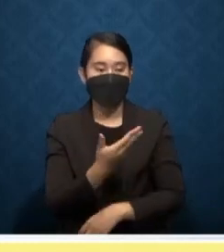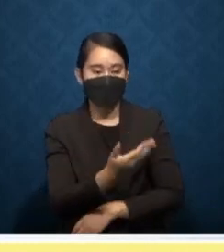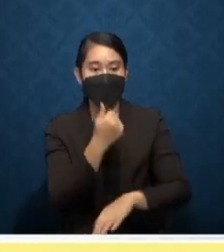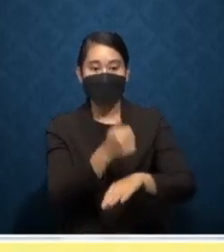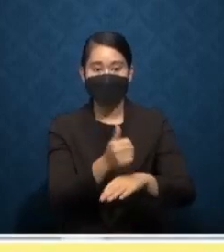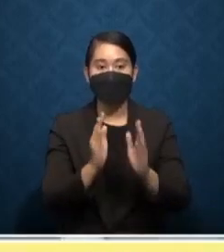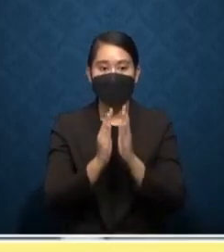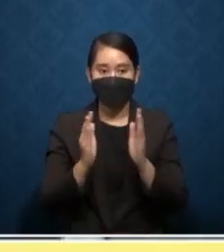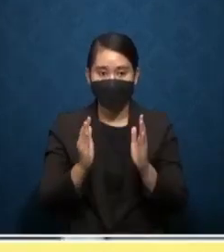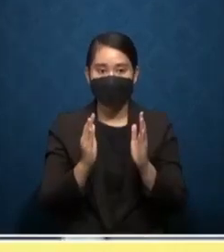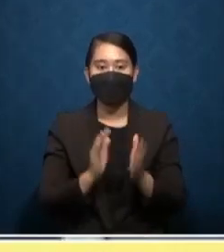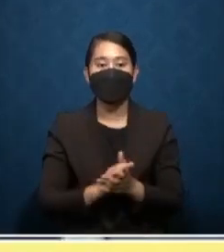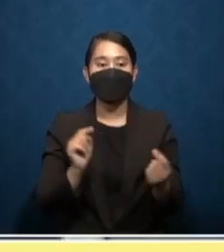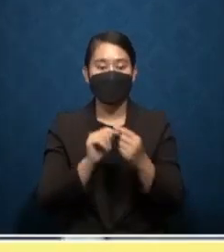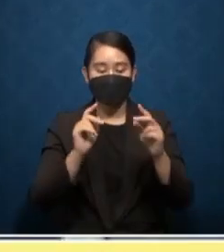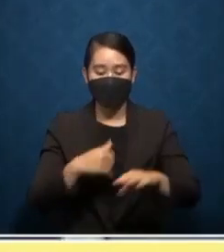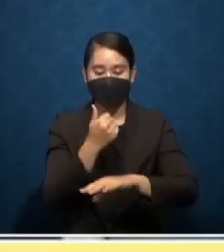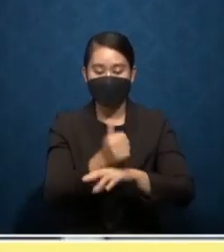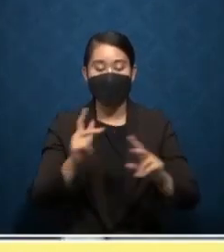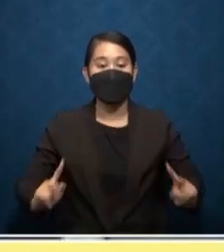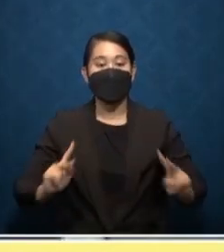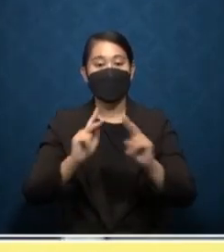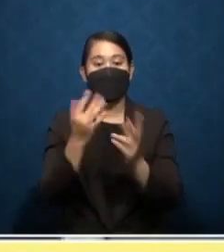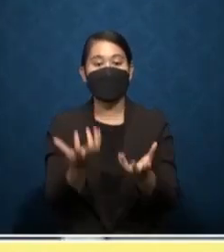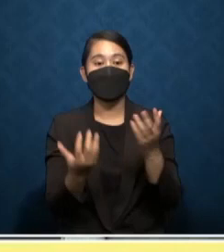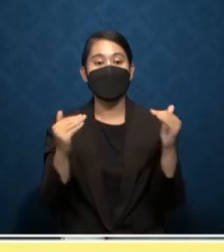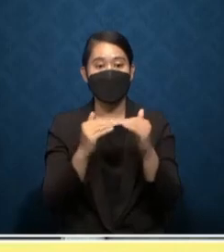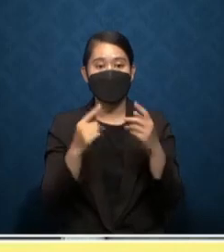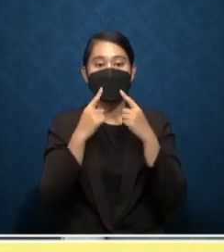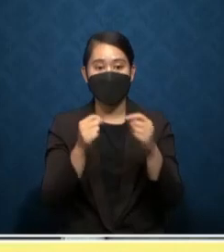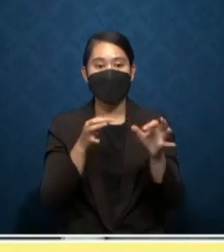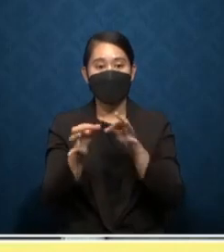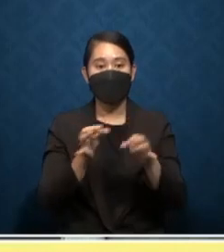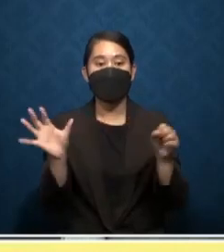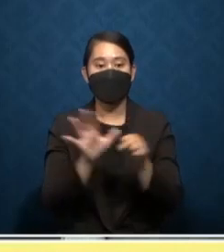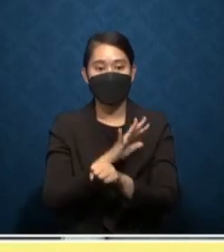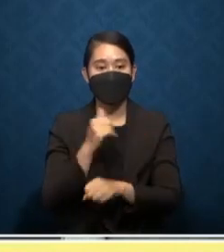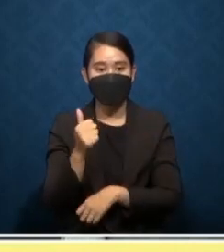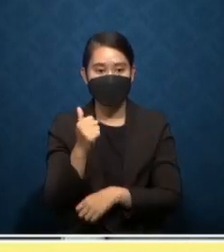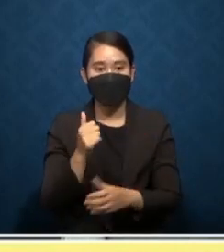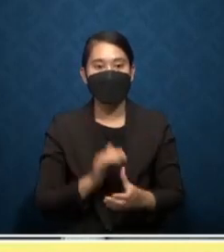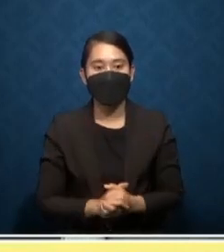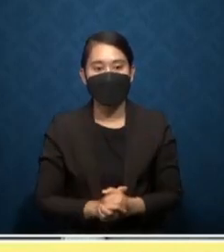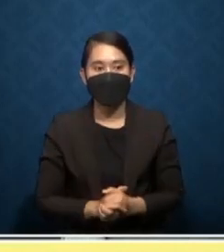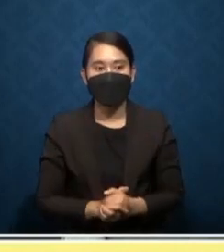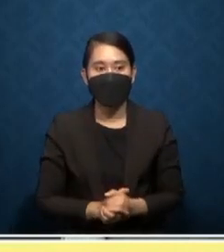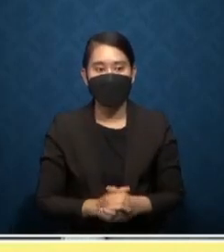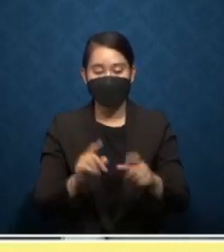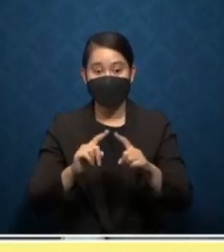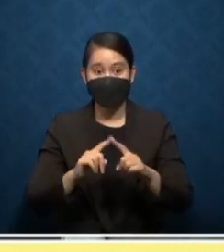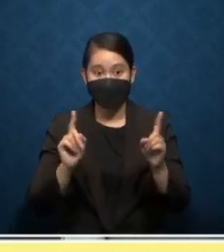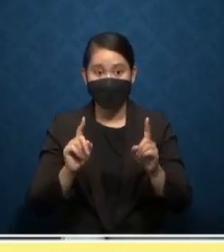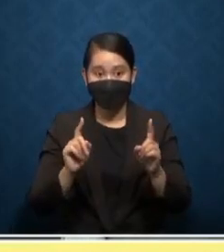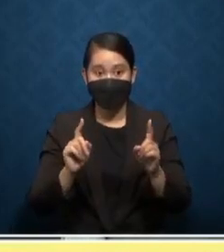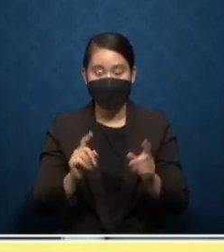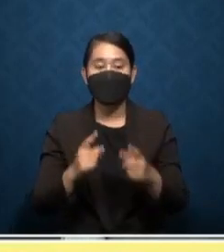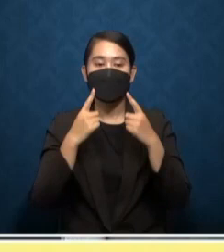าการกระส่วงยุธพธรรมที่ตอบคำถามครบถ้วนครับแตประเด็หนึงจะตอบ หอ